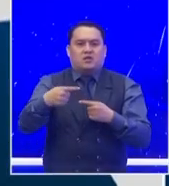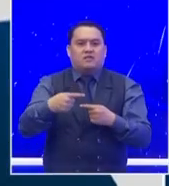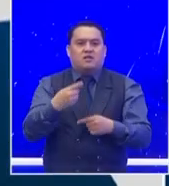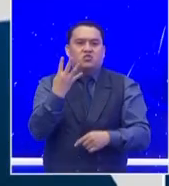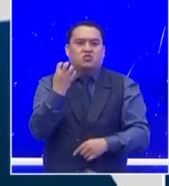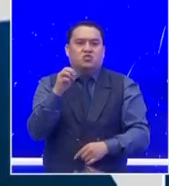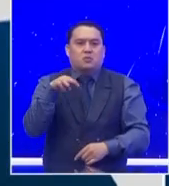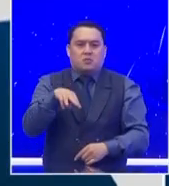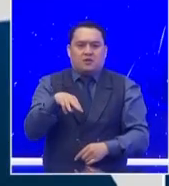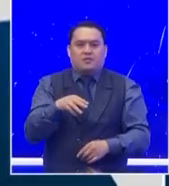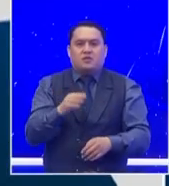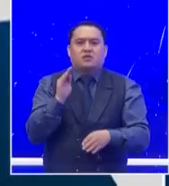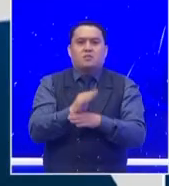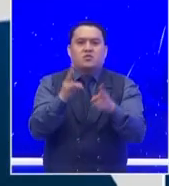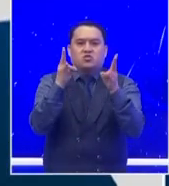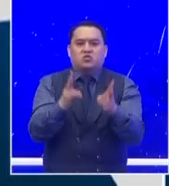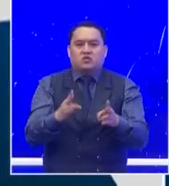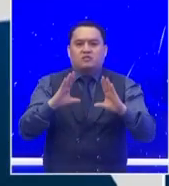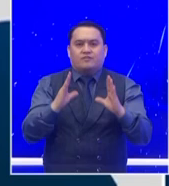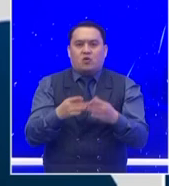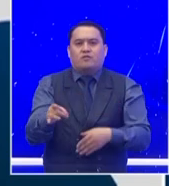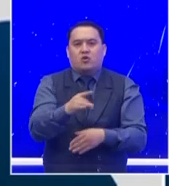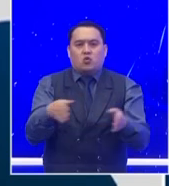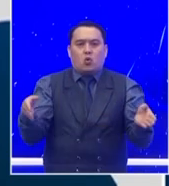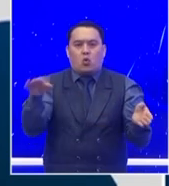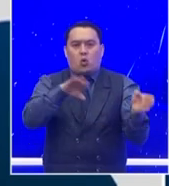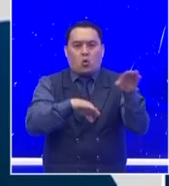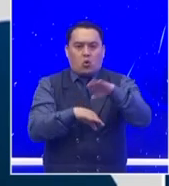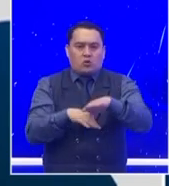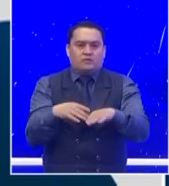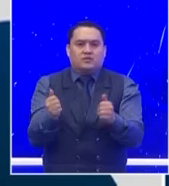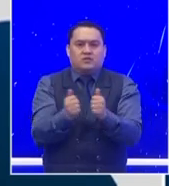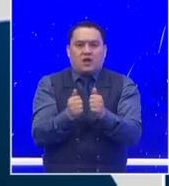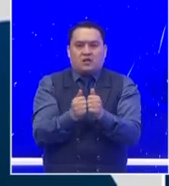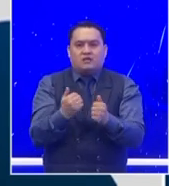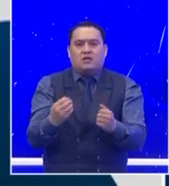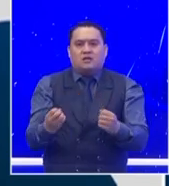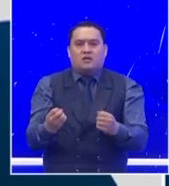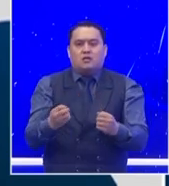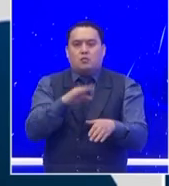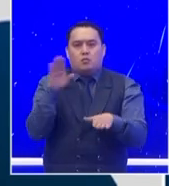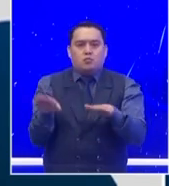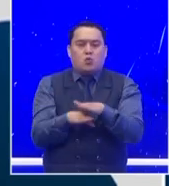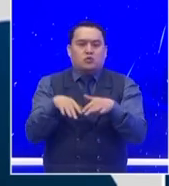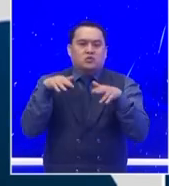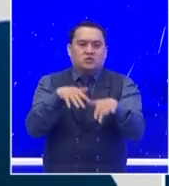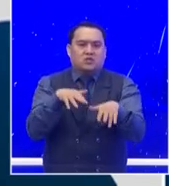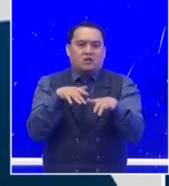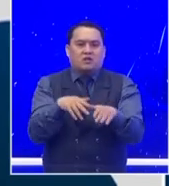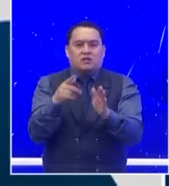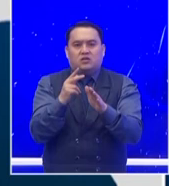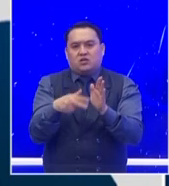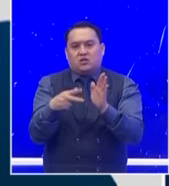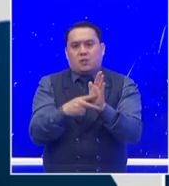метров. Добавим, еще одна трагедия разыгралась в районе горы Гросглонкнер. Здесь под лавину попал 33-летний